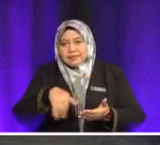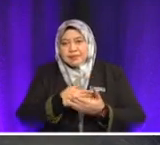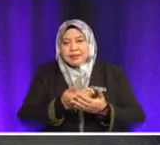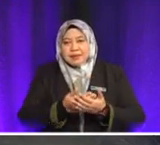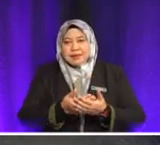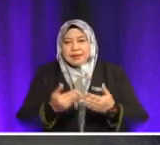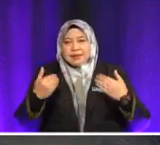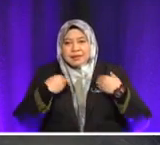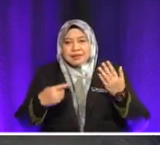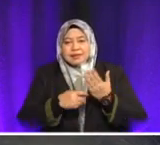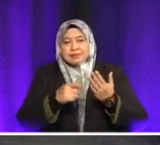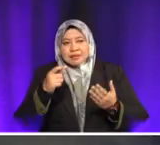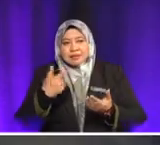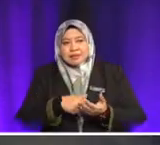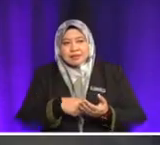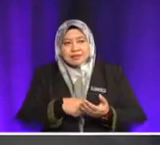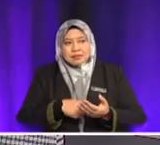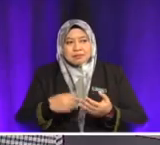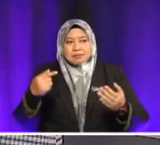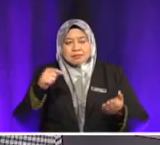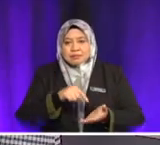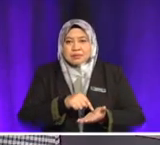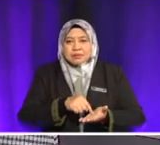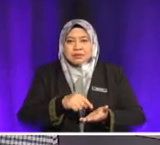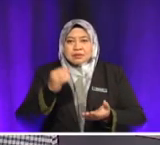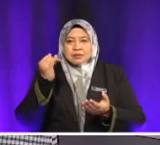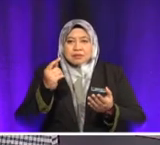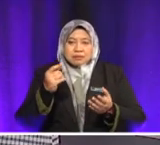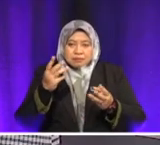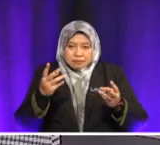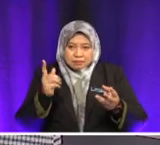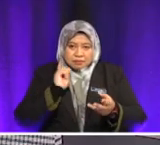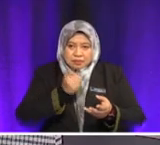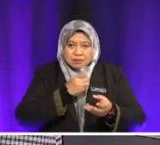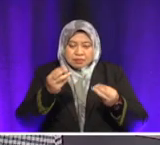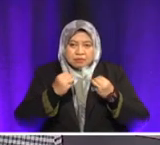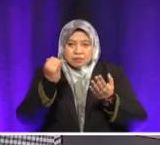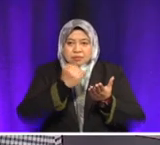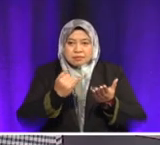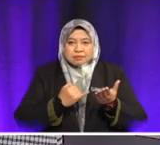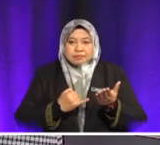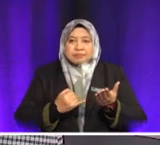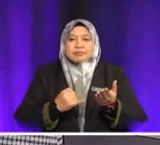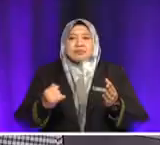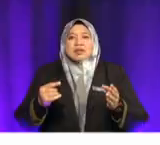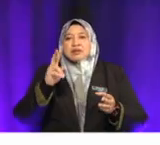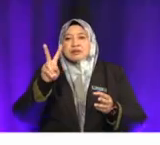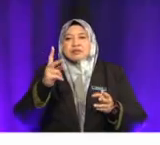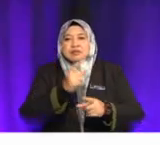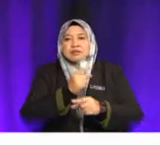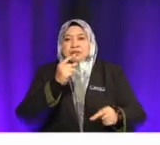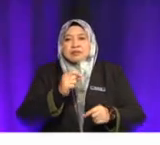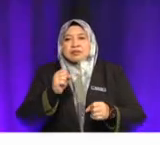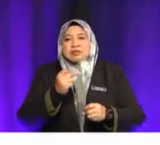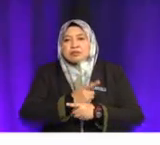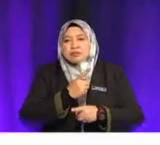penambahan yang ini adalah kita anak melukis apabila dua garis lurus yang bersilang ee Apakah lokesnya Mira